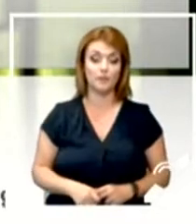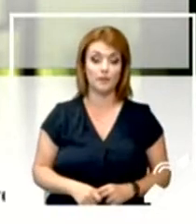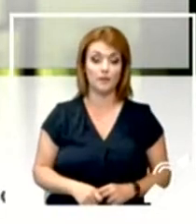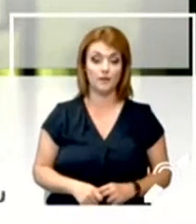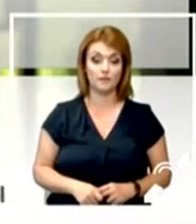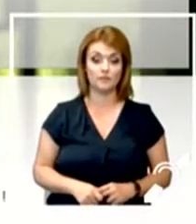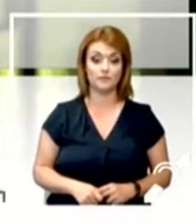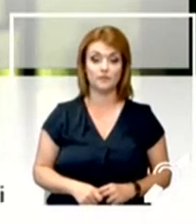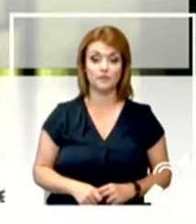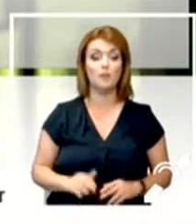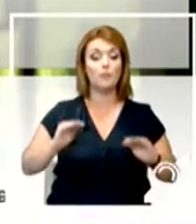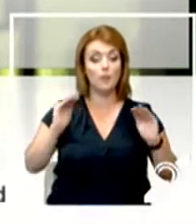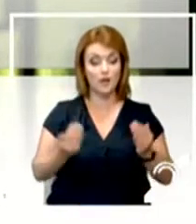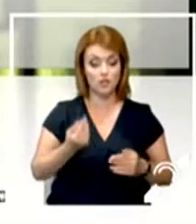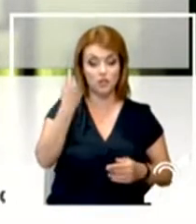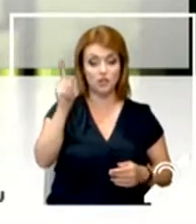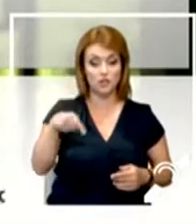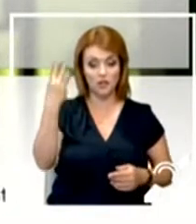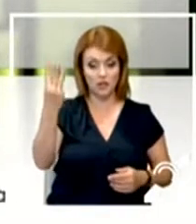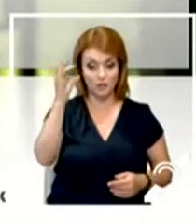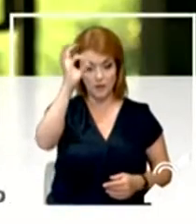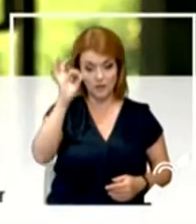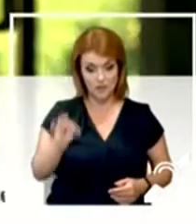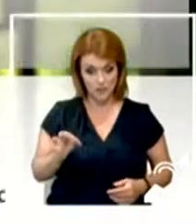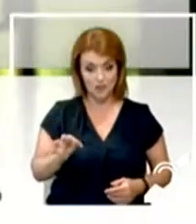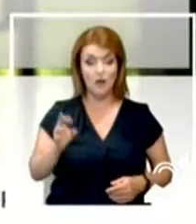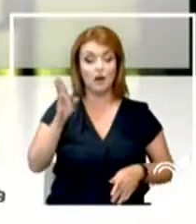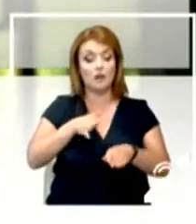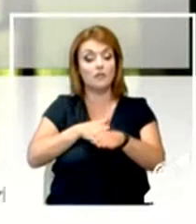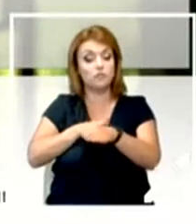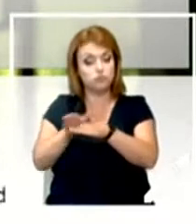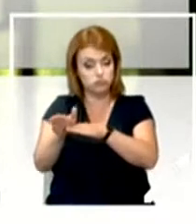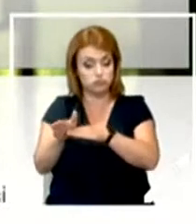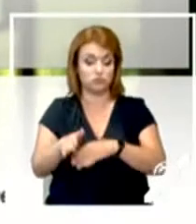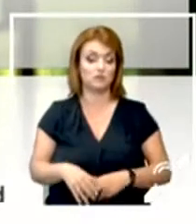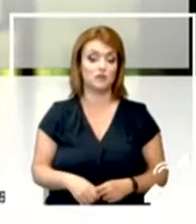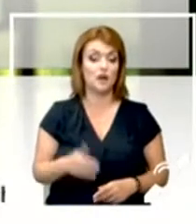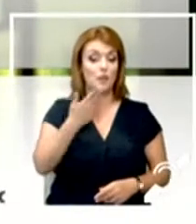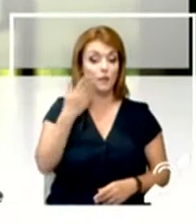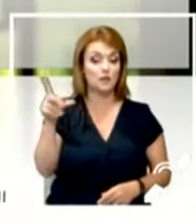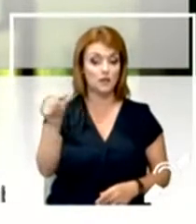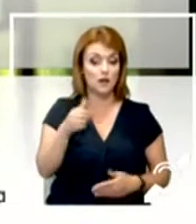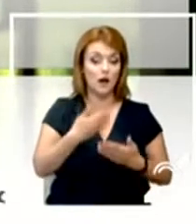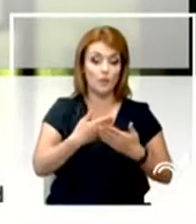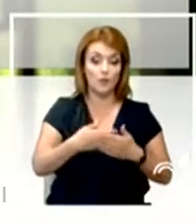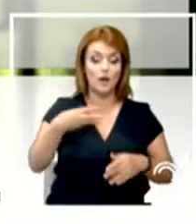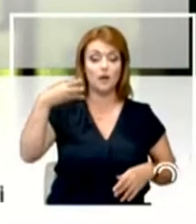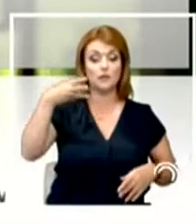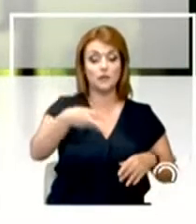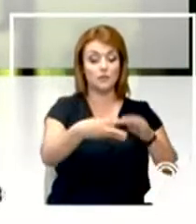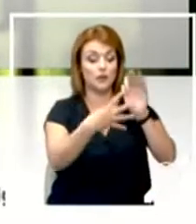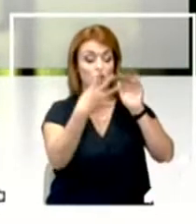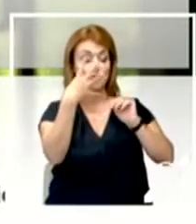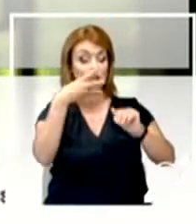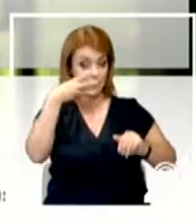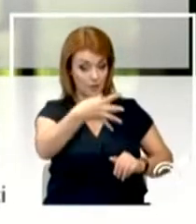De altfel, mai puțin de o treime dintre cei cu schema completă s-au mai vaccinat cu încă o doză. În ultima săptămână, aproape 3.500 s-au